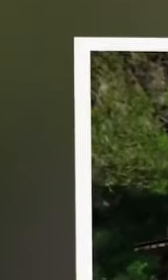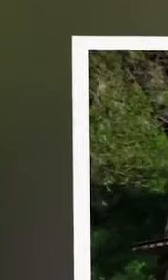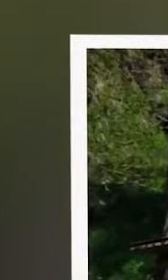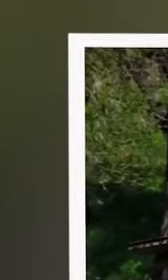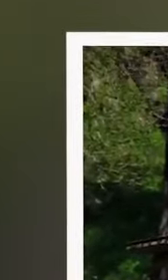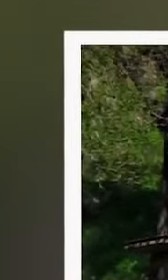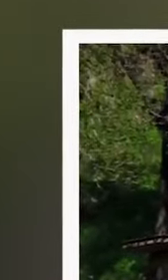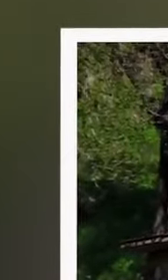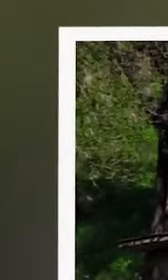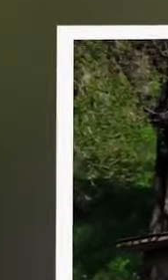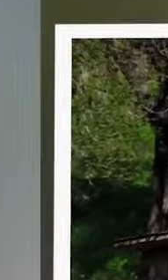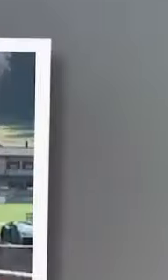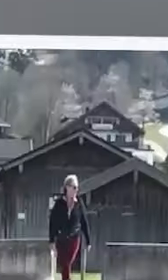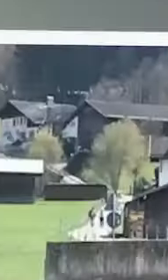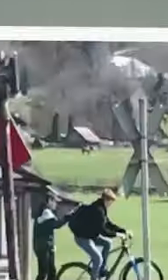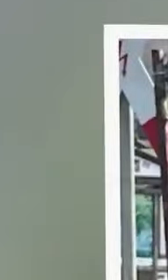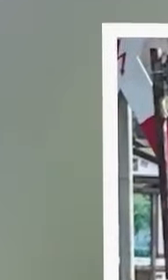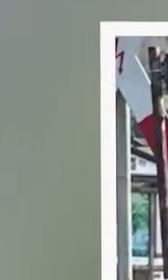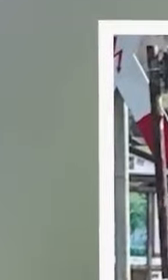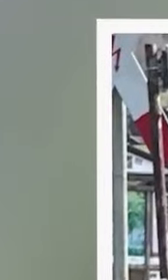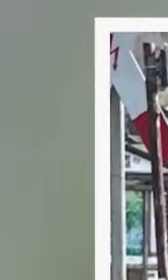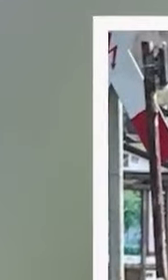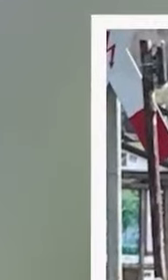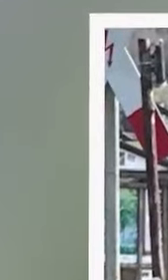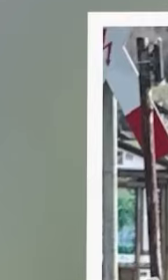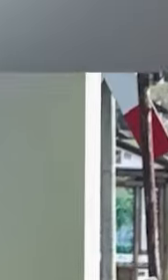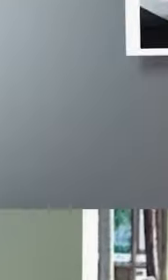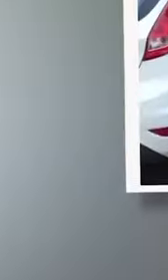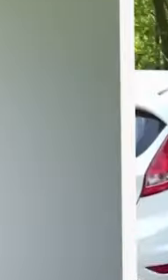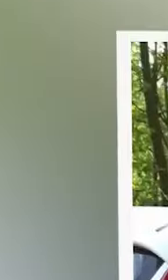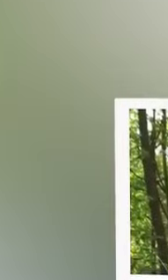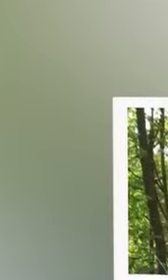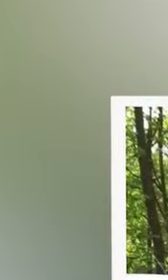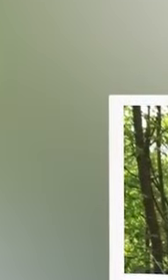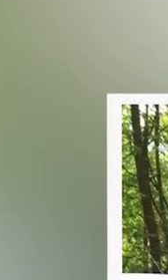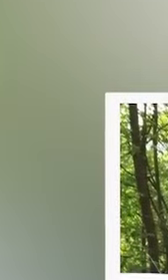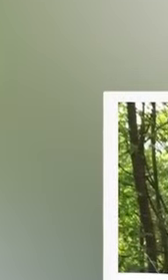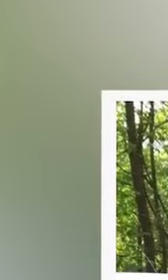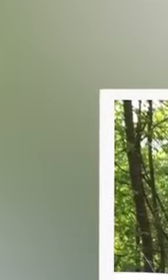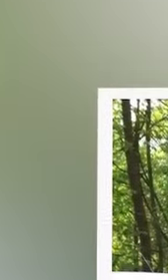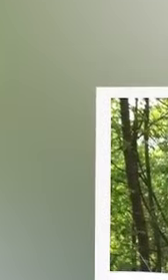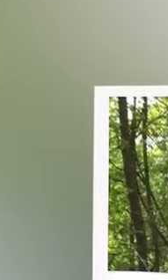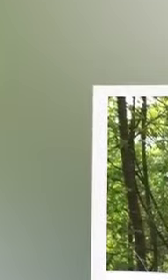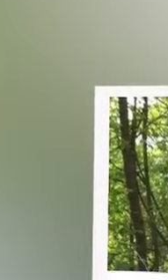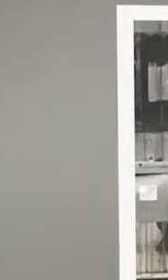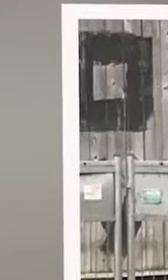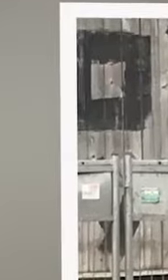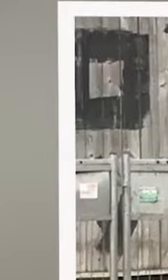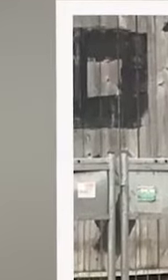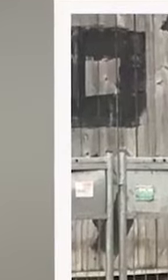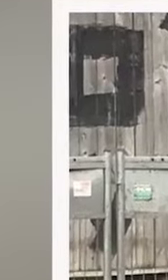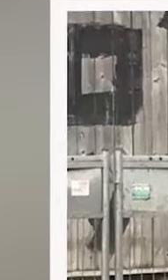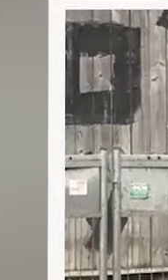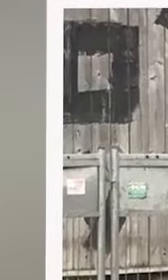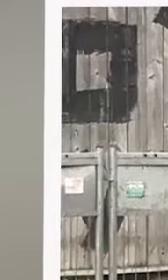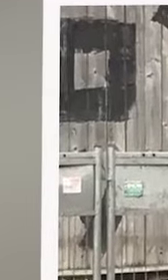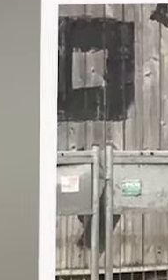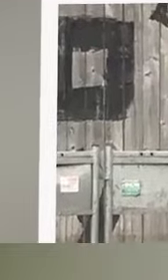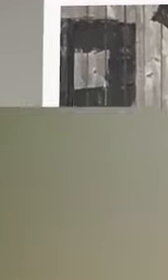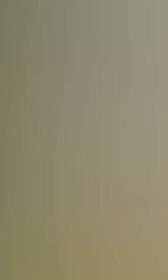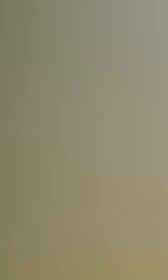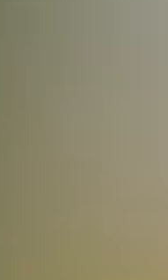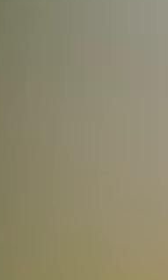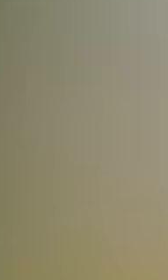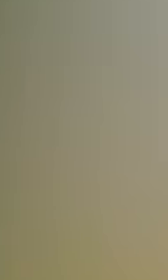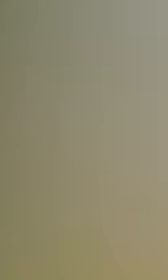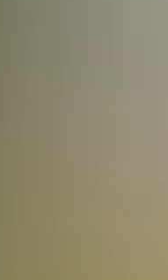Ist es korrekt, von Neuinfektionen zu sprechen, wie das Herr Seibert auch getan hat, wenn es positive Tests sind? Und wie hoch ist